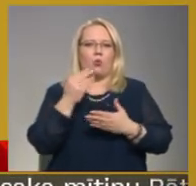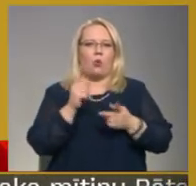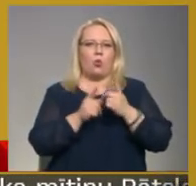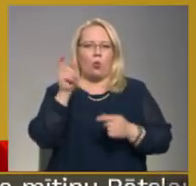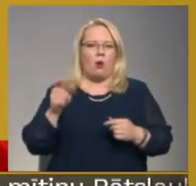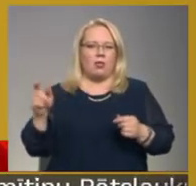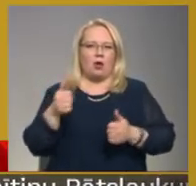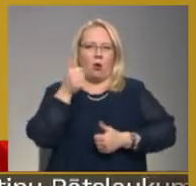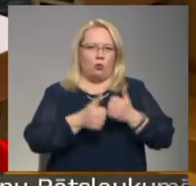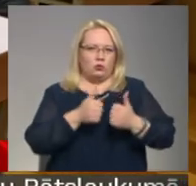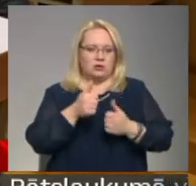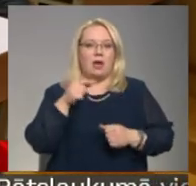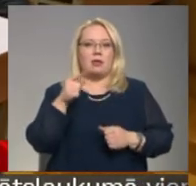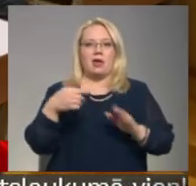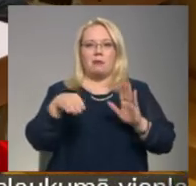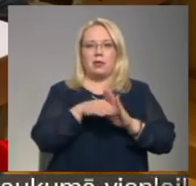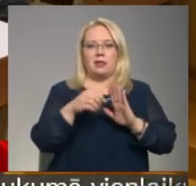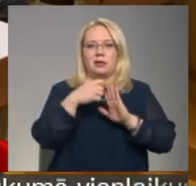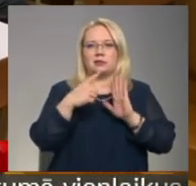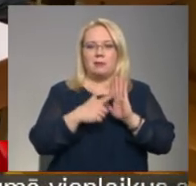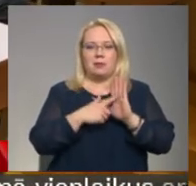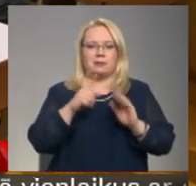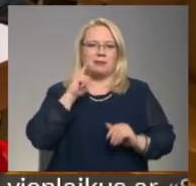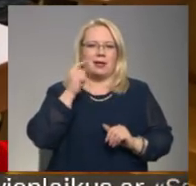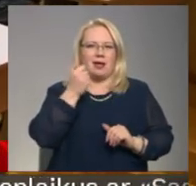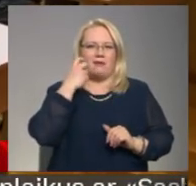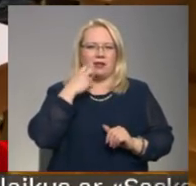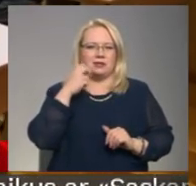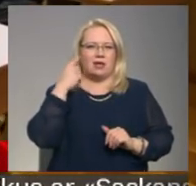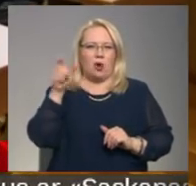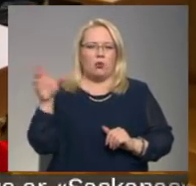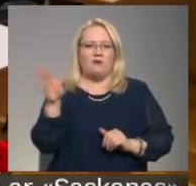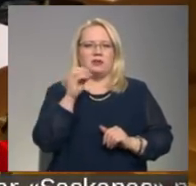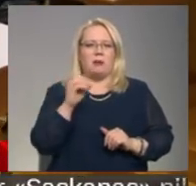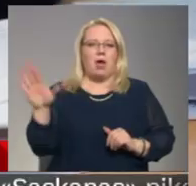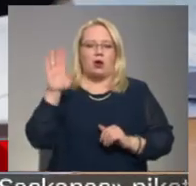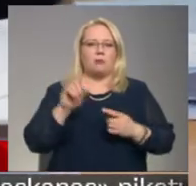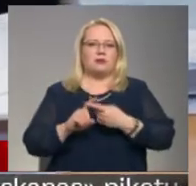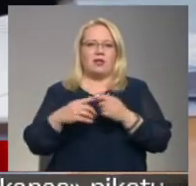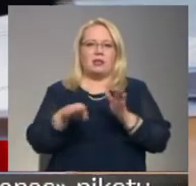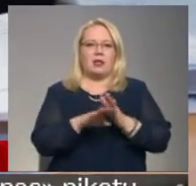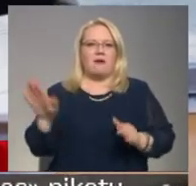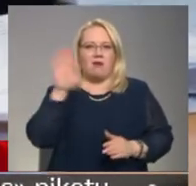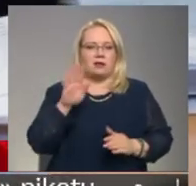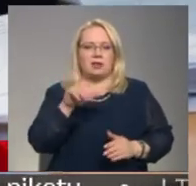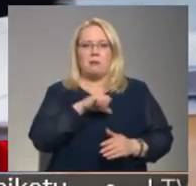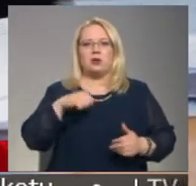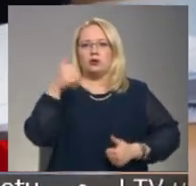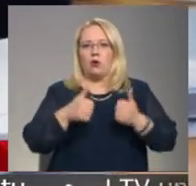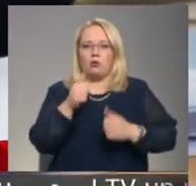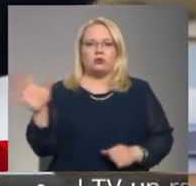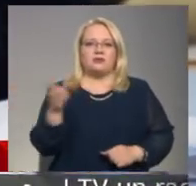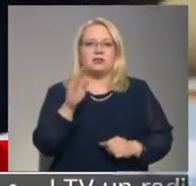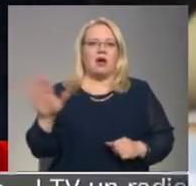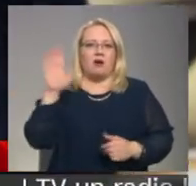Juvenis Translatoris. Tajā piedalās 17-gadīgi jaunieši no visām Eiropas Savienības dalību valstīm. Pats konkurss vienlaicīgi visās